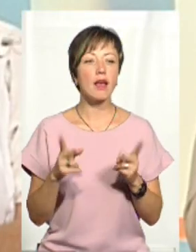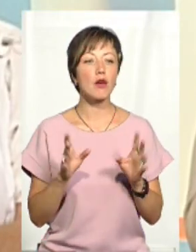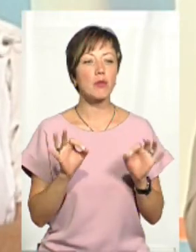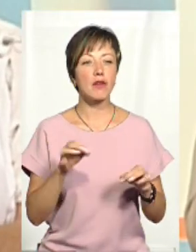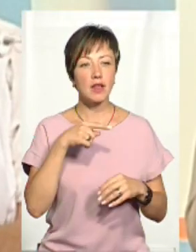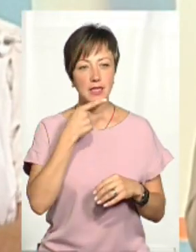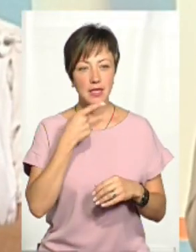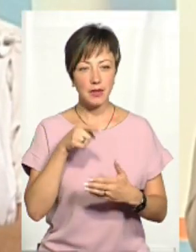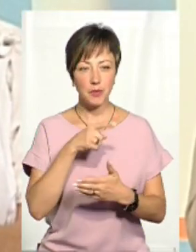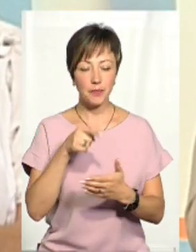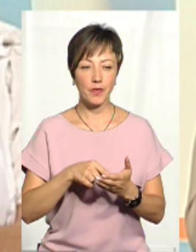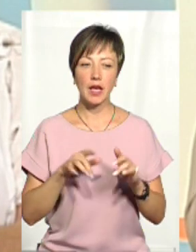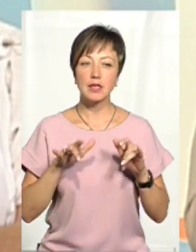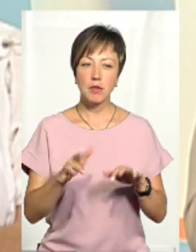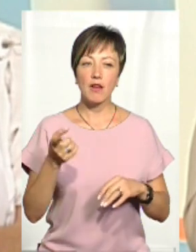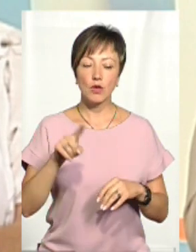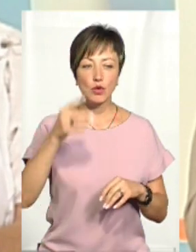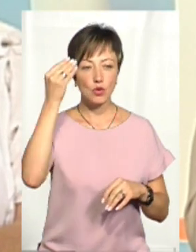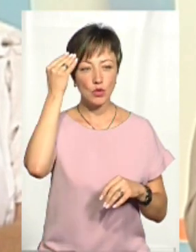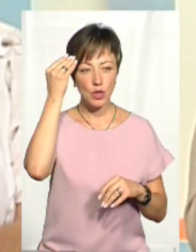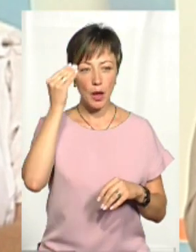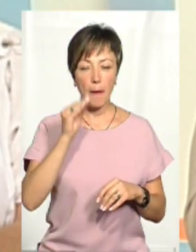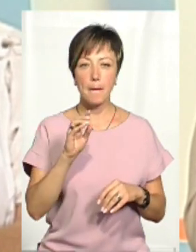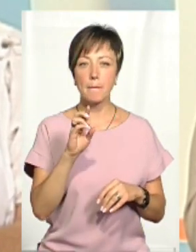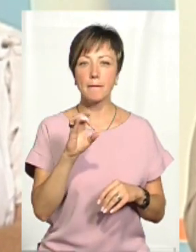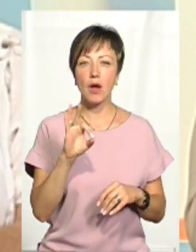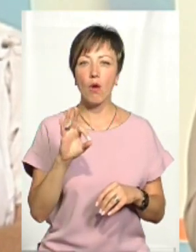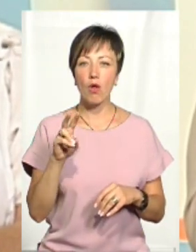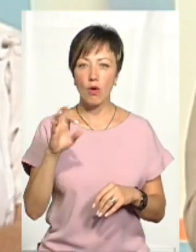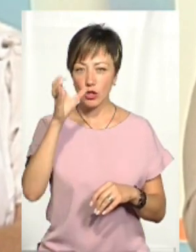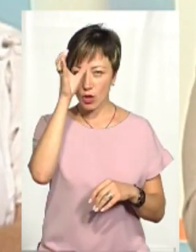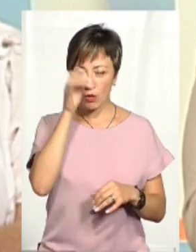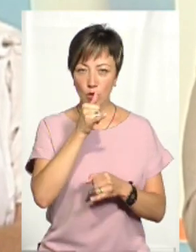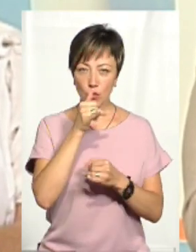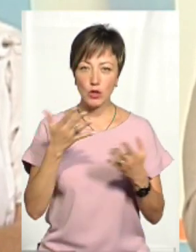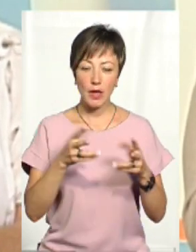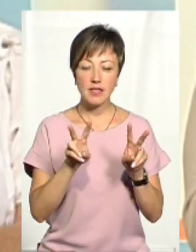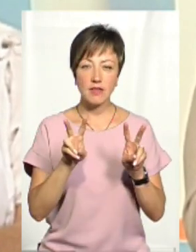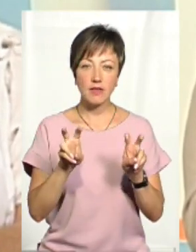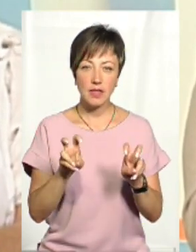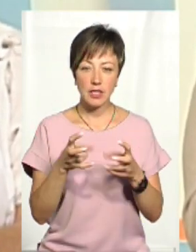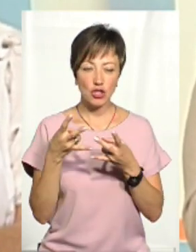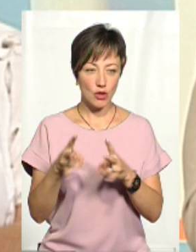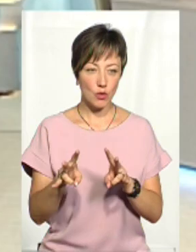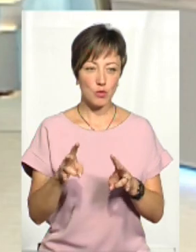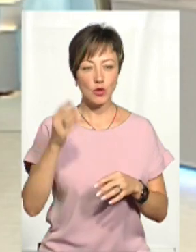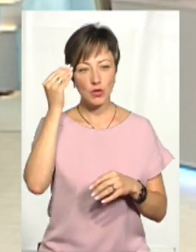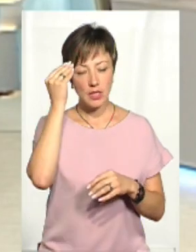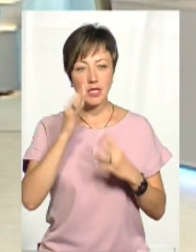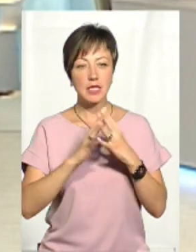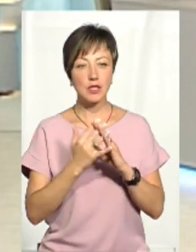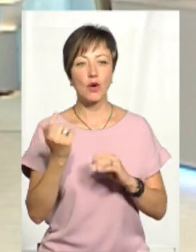правильно казати? Справа в тому, що з точки зору біологічної науки ми не можемо якийсь вид називати шкідником. З точки